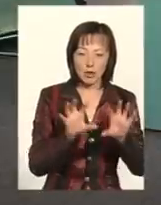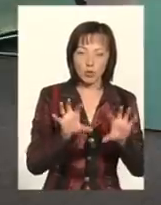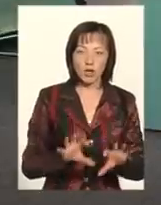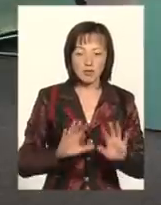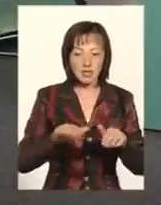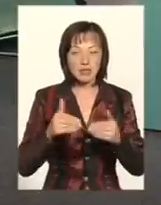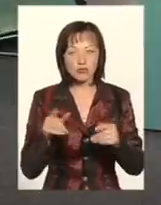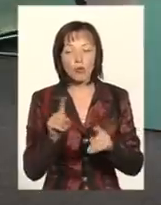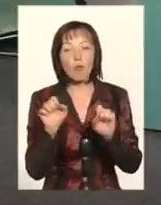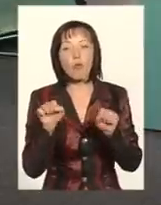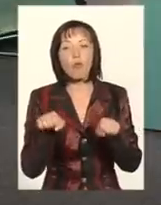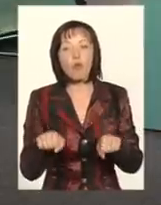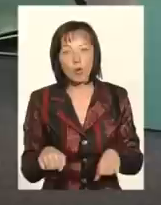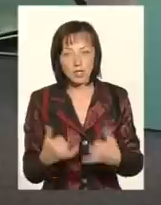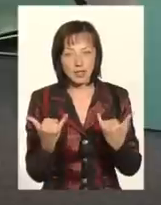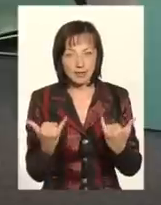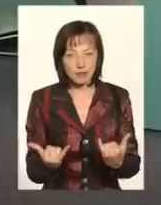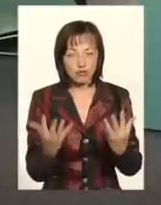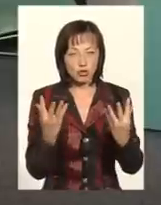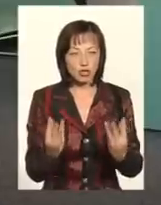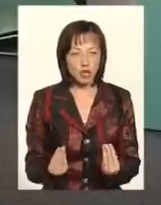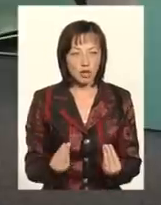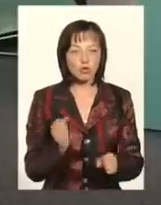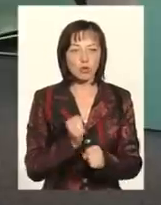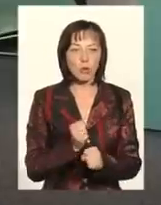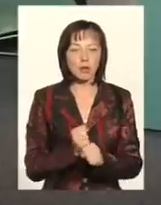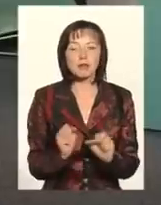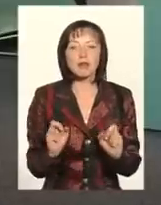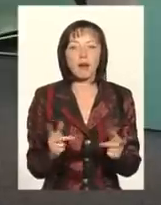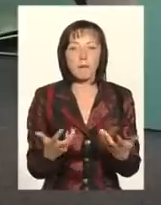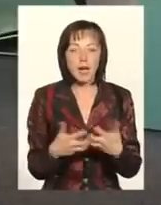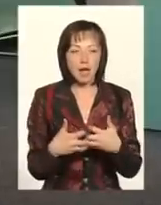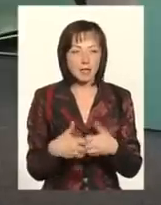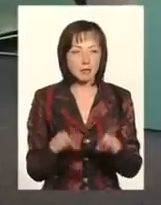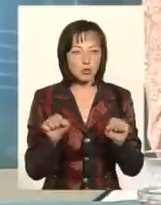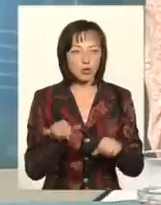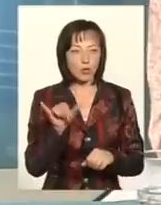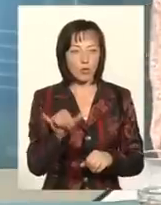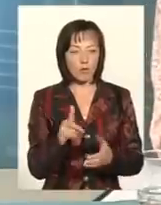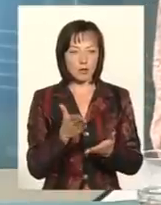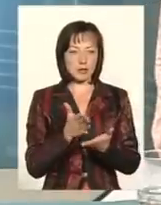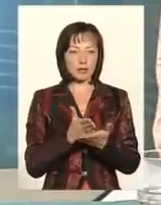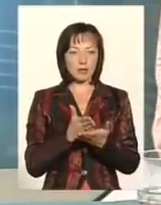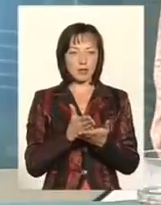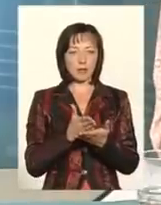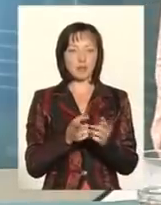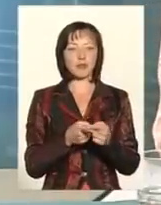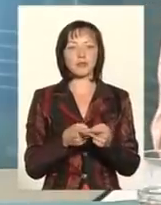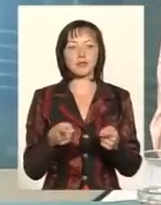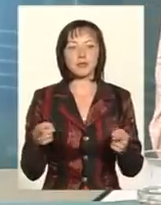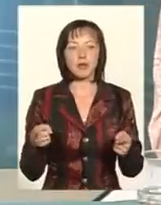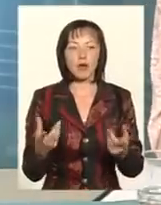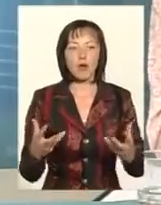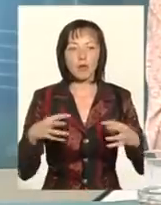ініціати і те що можна на нинішній час що можуть зробити який механізм можливо васже впродовж от того періоду в який ви